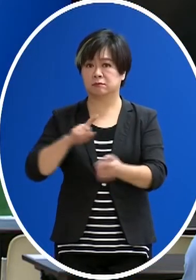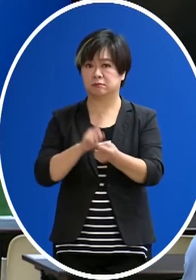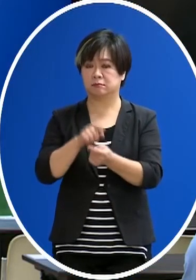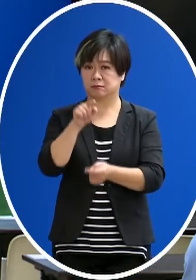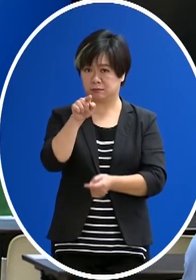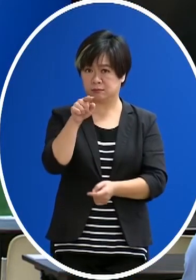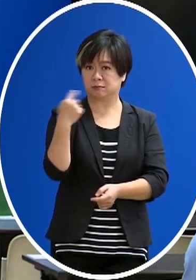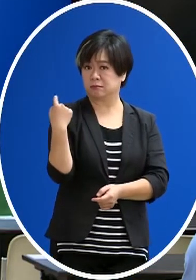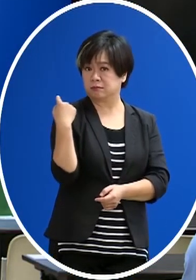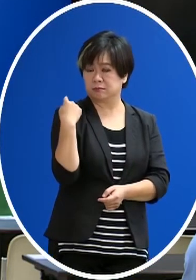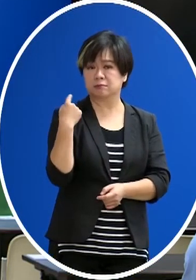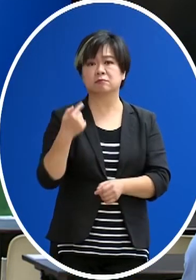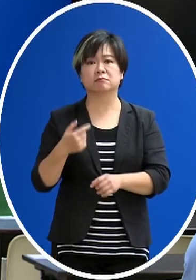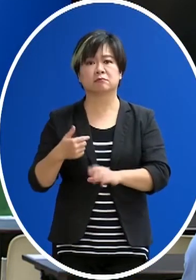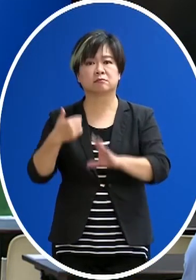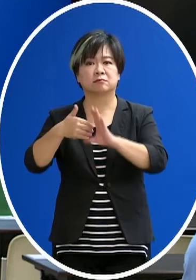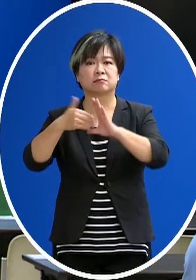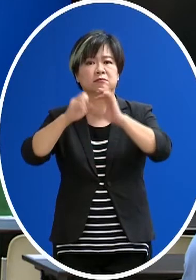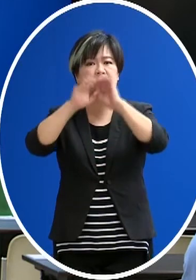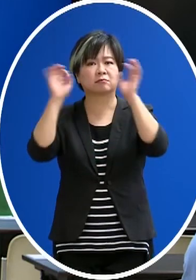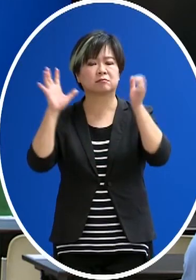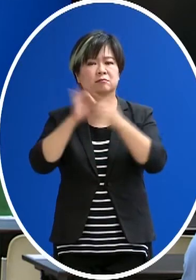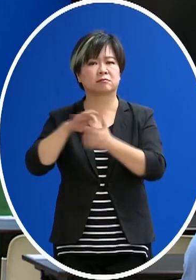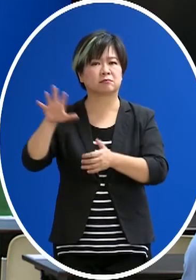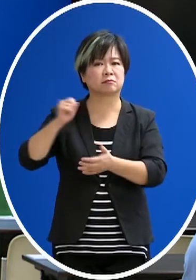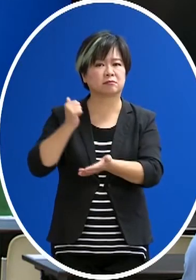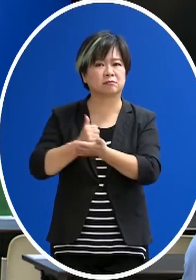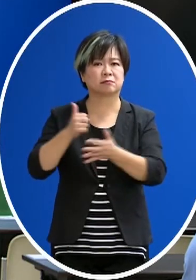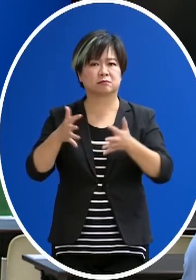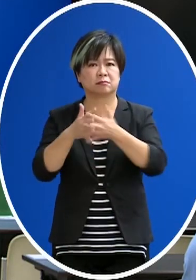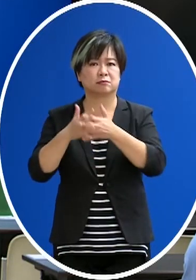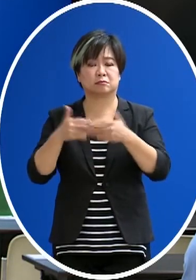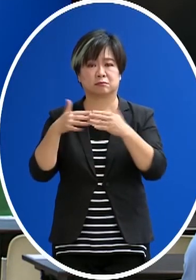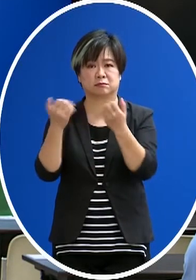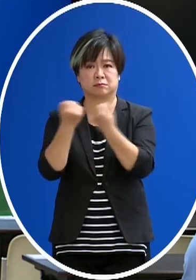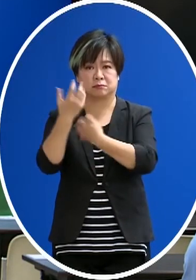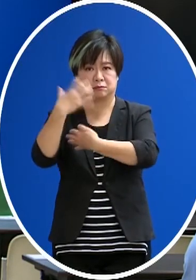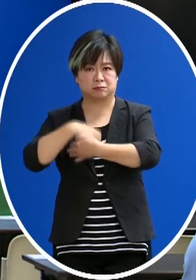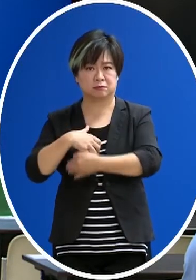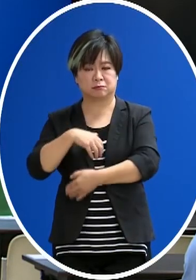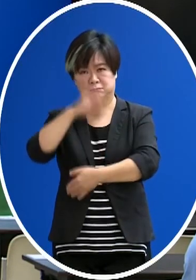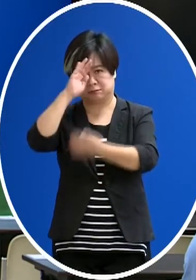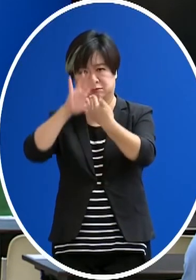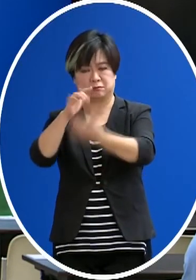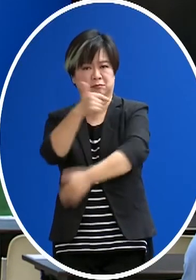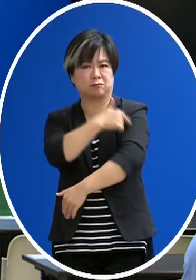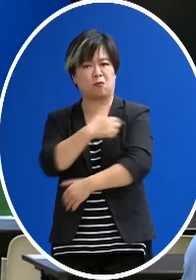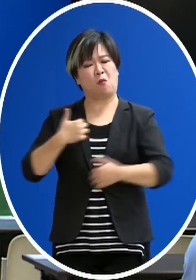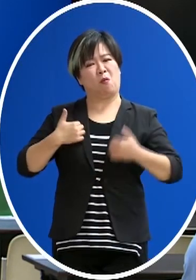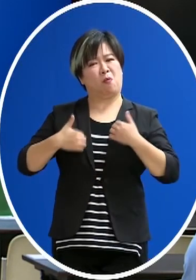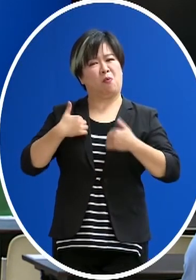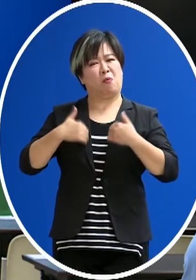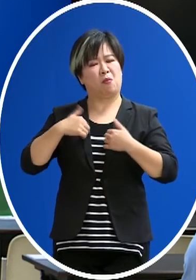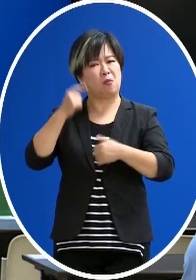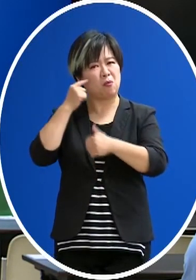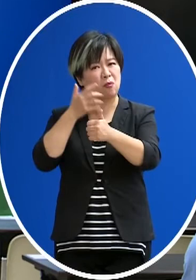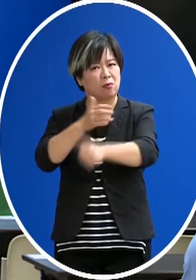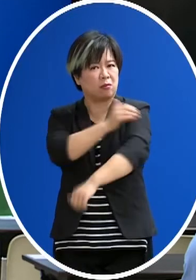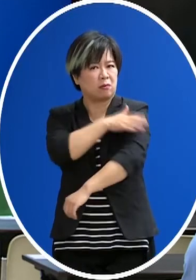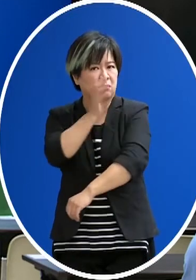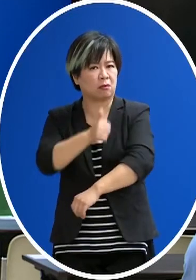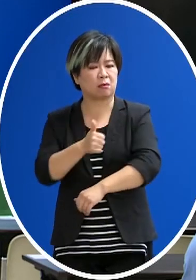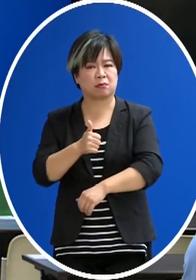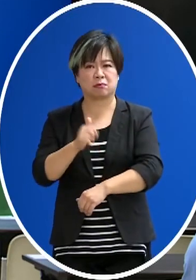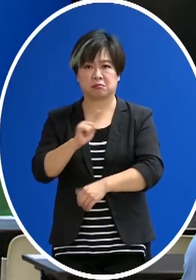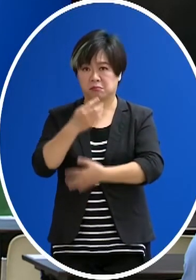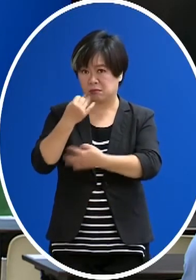昨天在节目上透露说拿到莫德纳疫苗很惊喜，可以跟请部长跟我们分享一下是在什么时